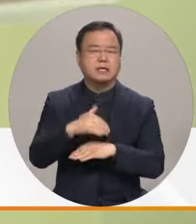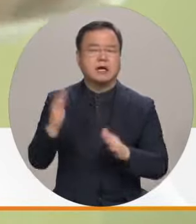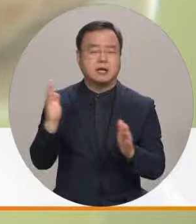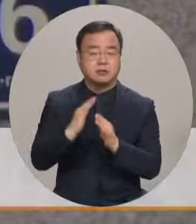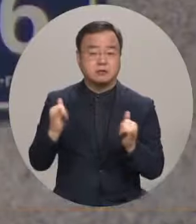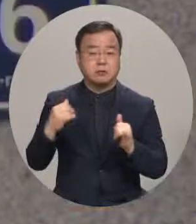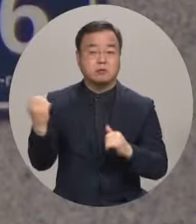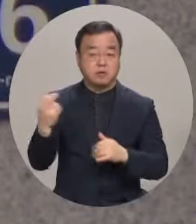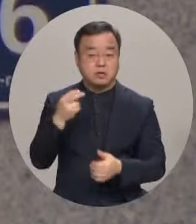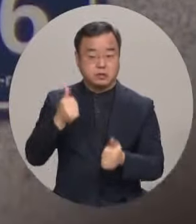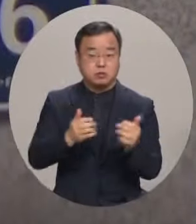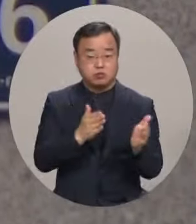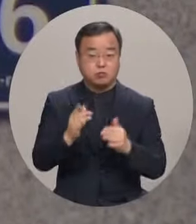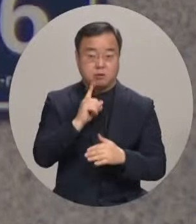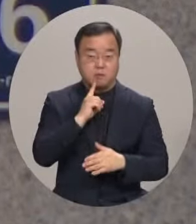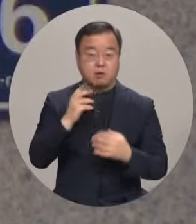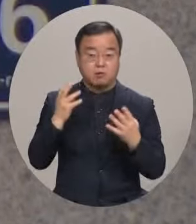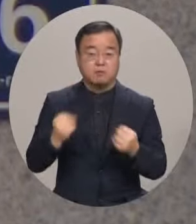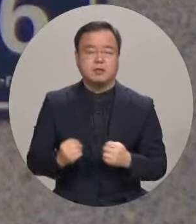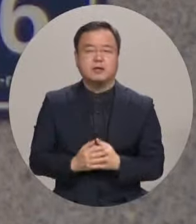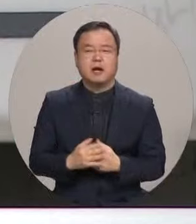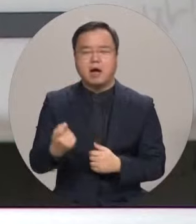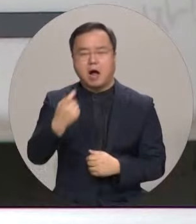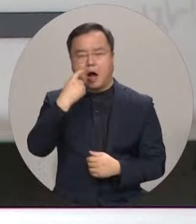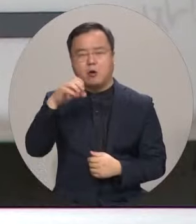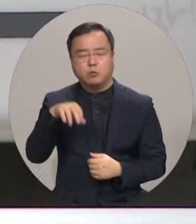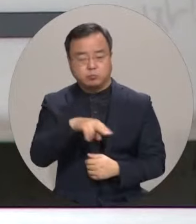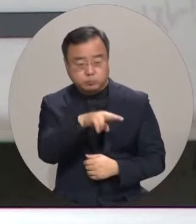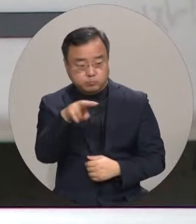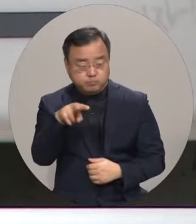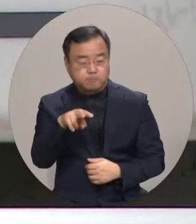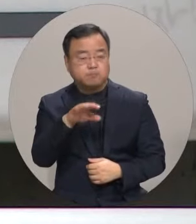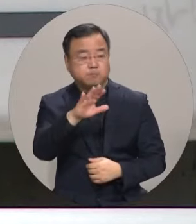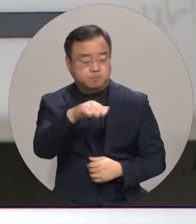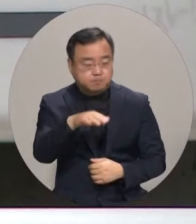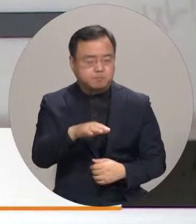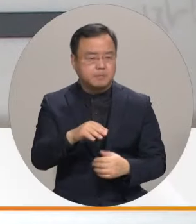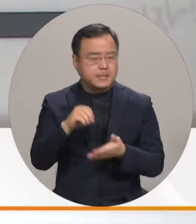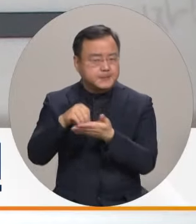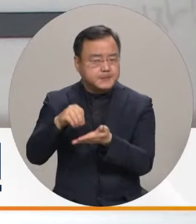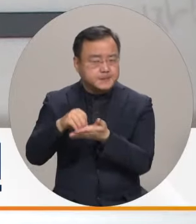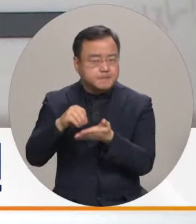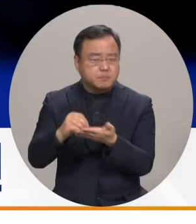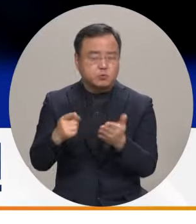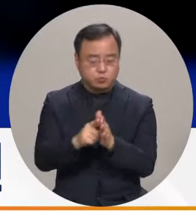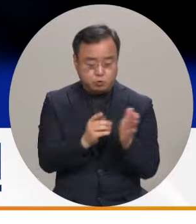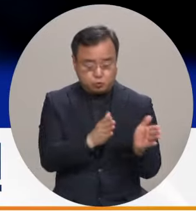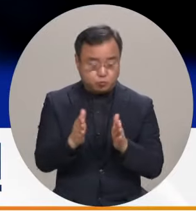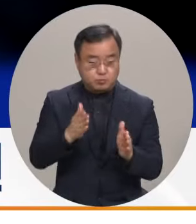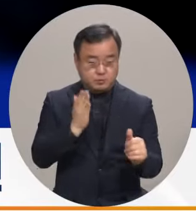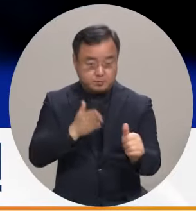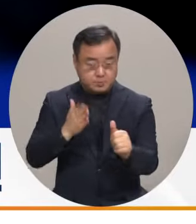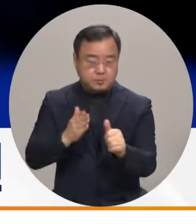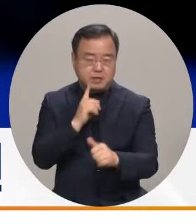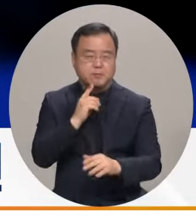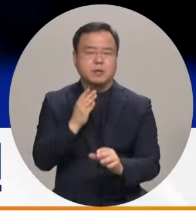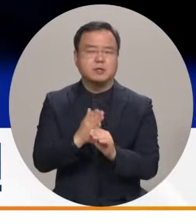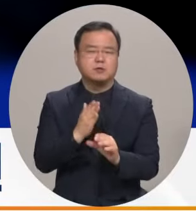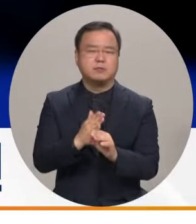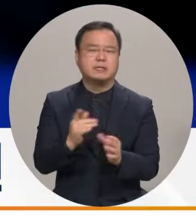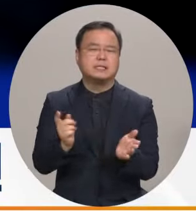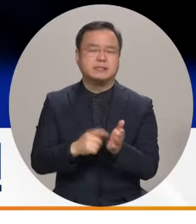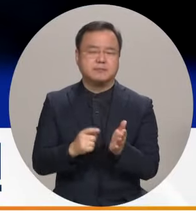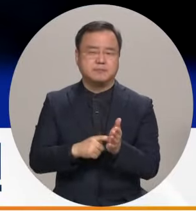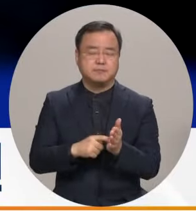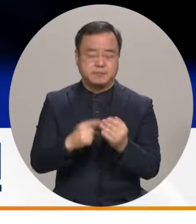솔직하게. 학원가에선 이들을 겨냥한 의대 입시 마케팅에 열을 올리고 있습니다. 서둘러 입시 계획을 짜야만